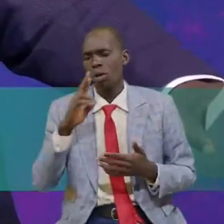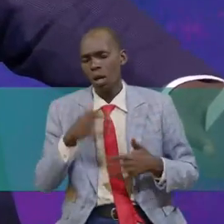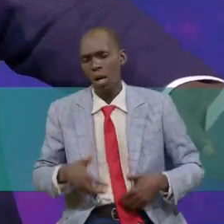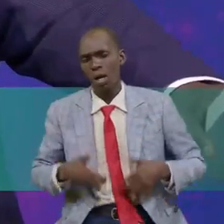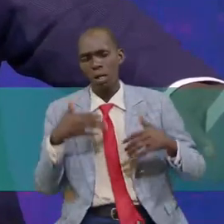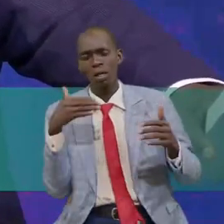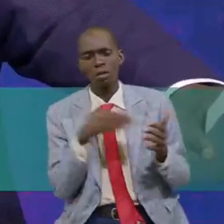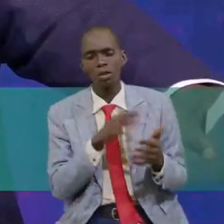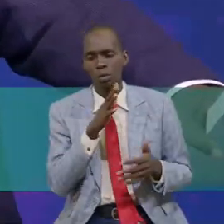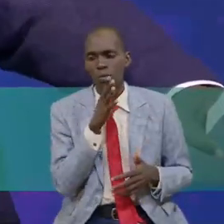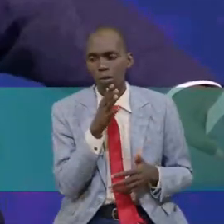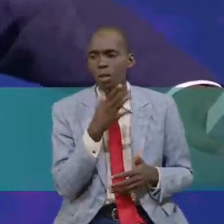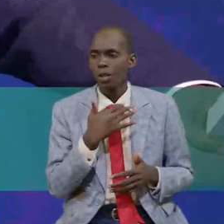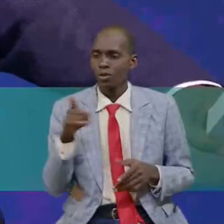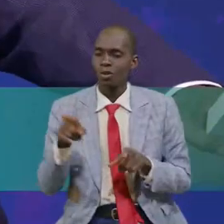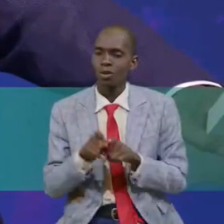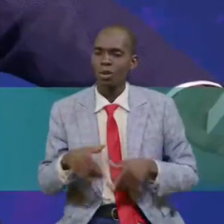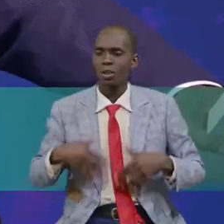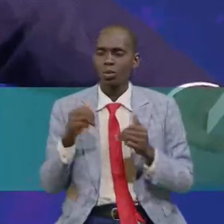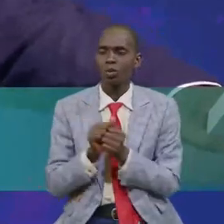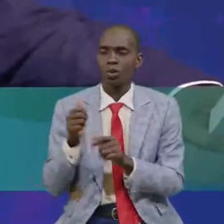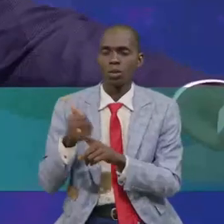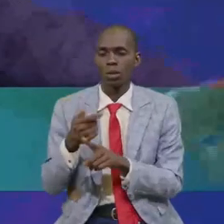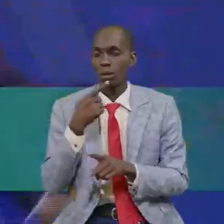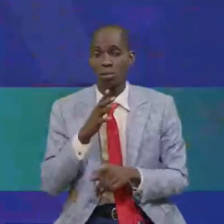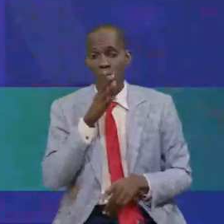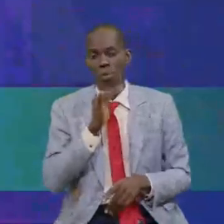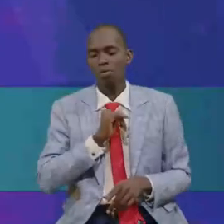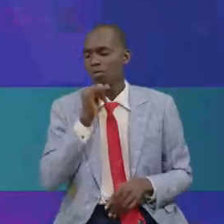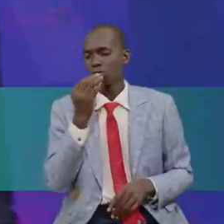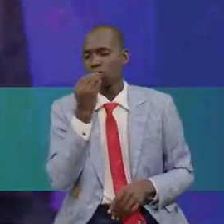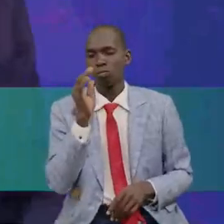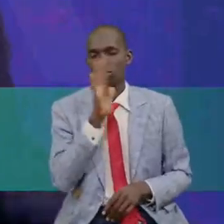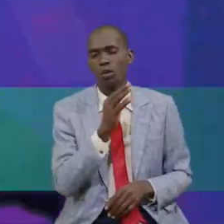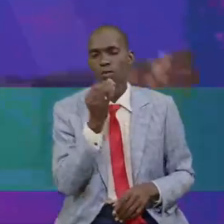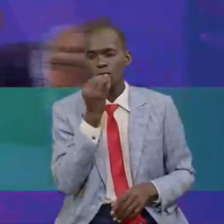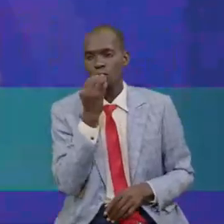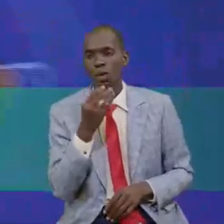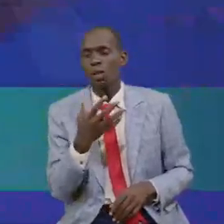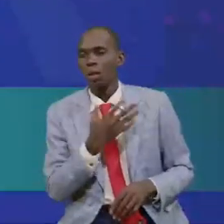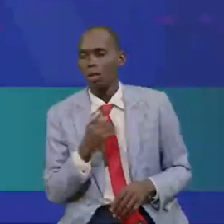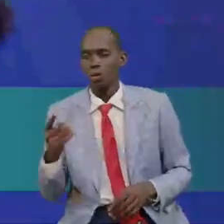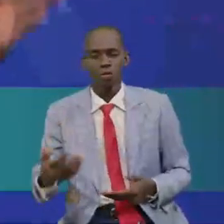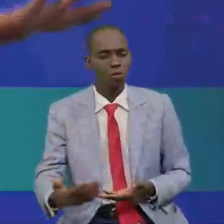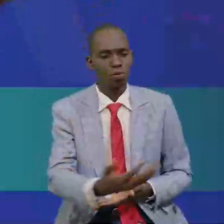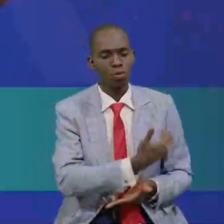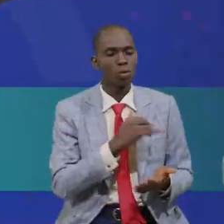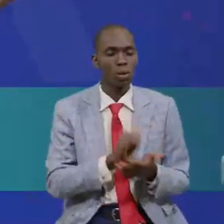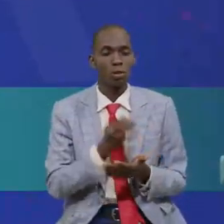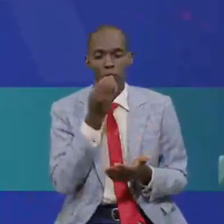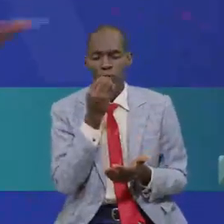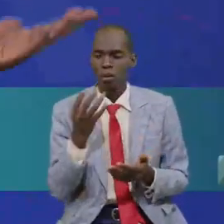contre toi-même, tu dis, je ne veux pas manger ton repas. Et tu prends ce plat et tu jettes